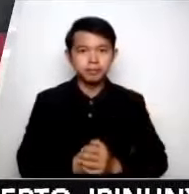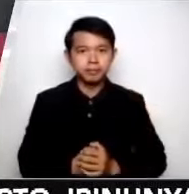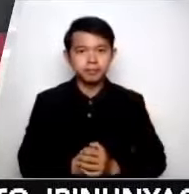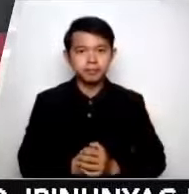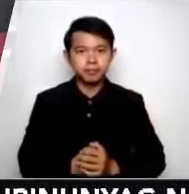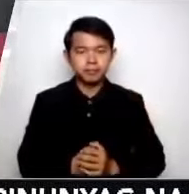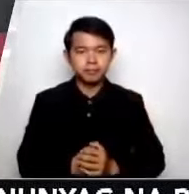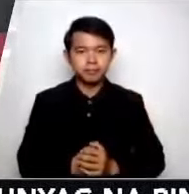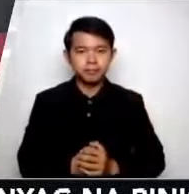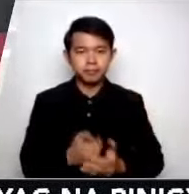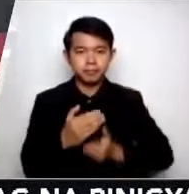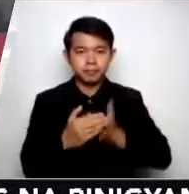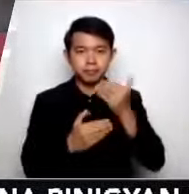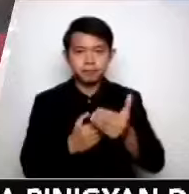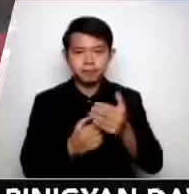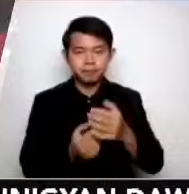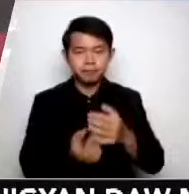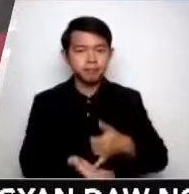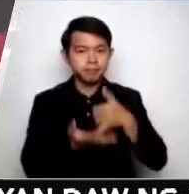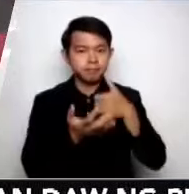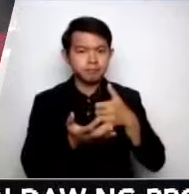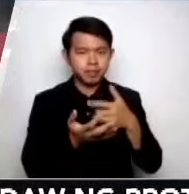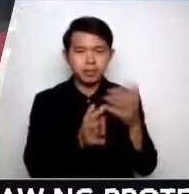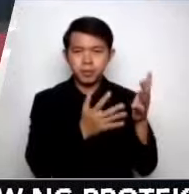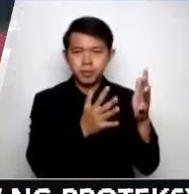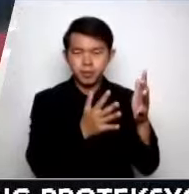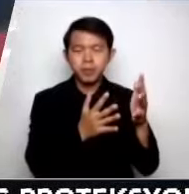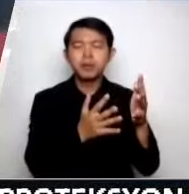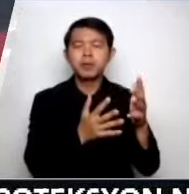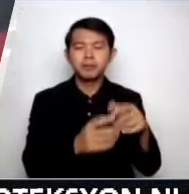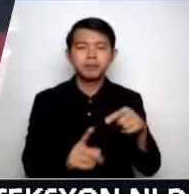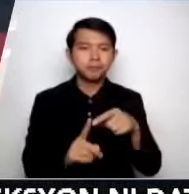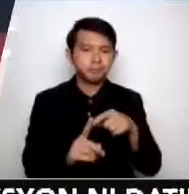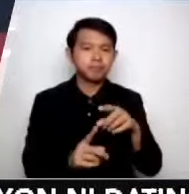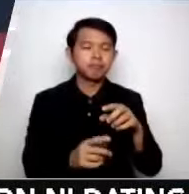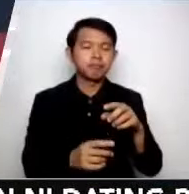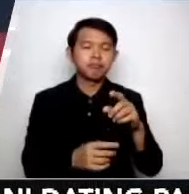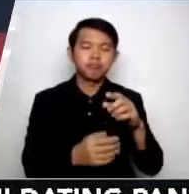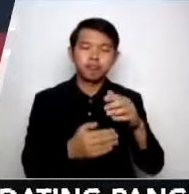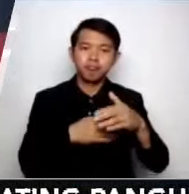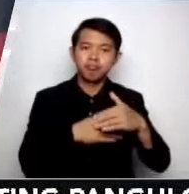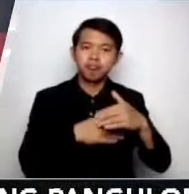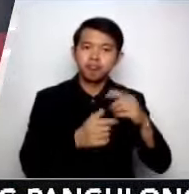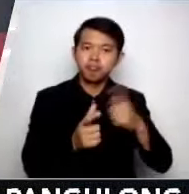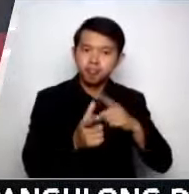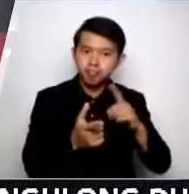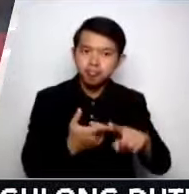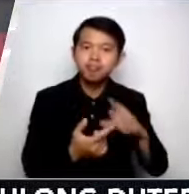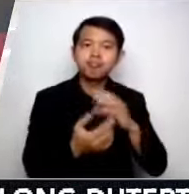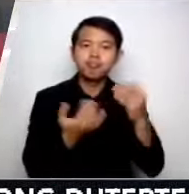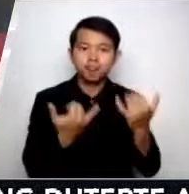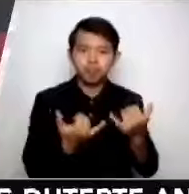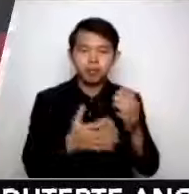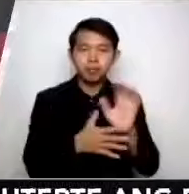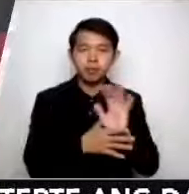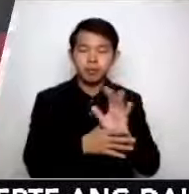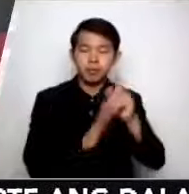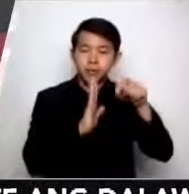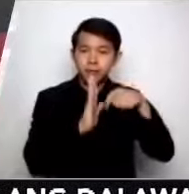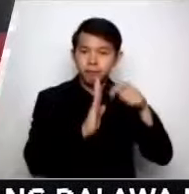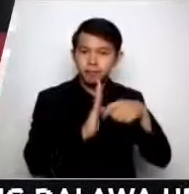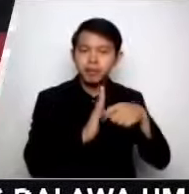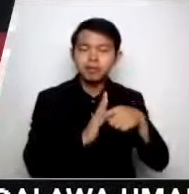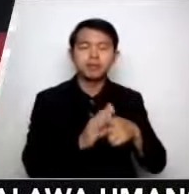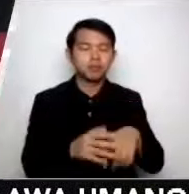Umani rin ng papuri sa netizens ang Then and Now video ni Zia Dantes habang tumutugtog ng Beethoven's